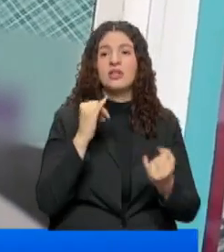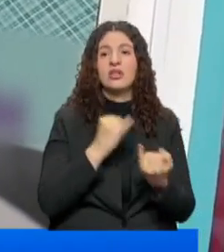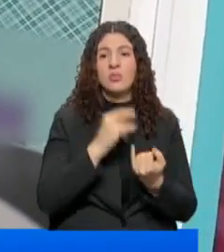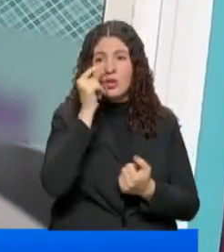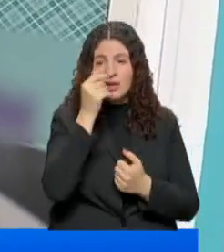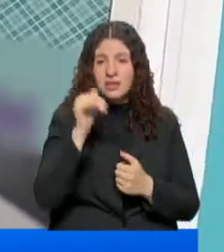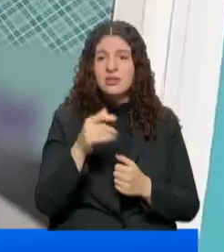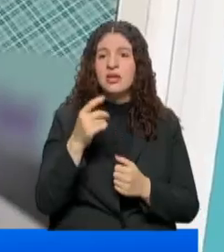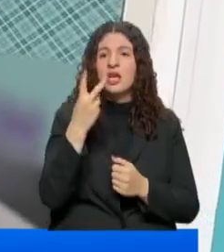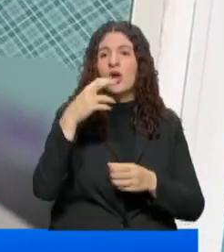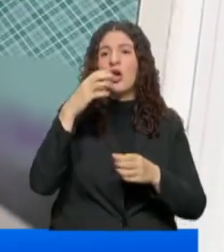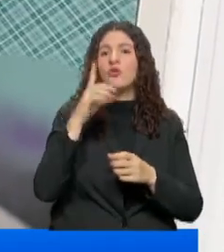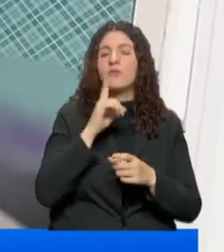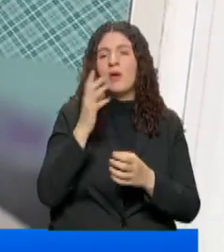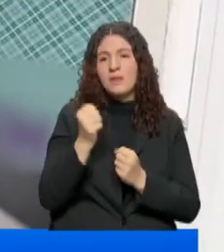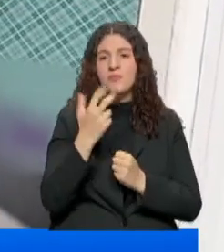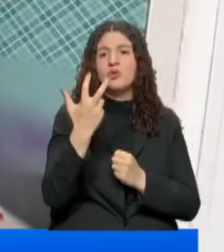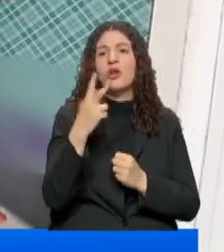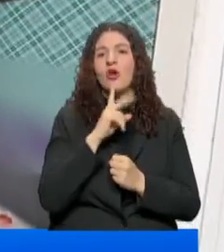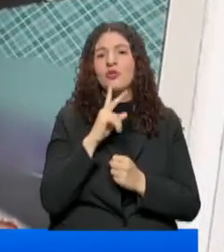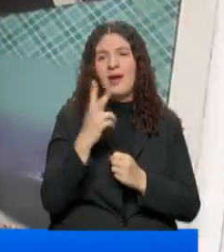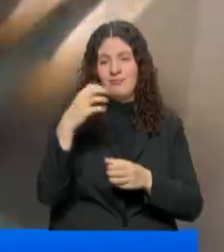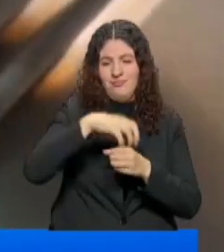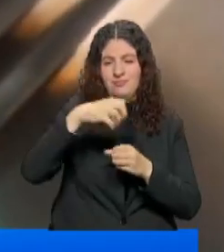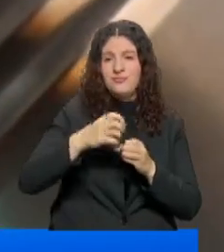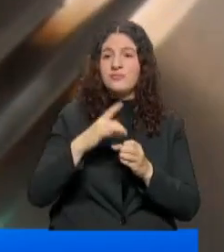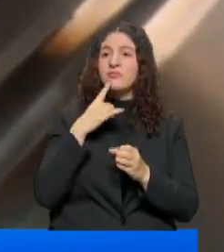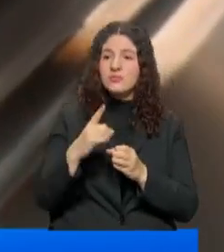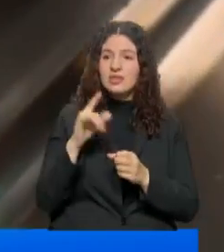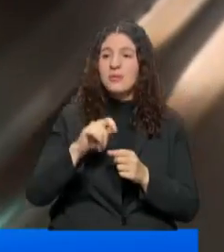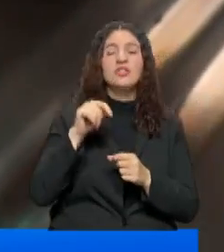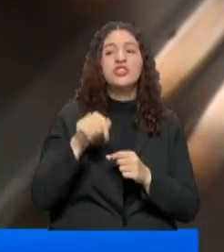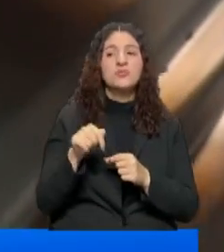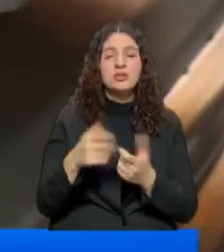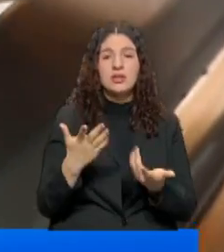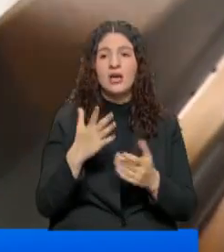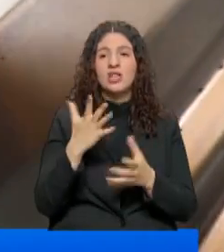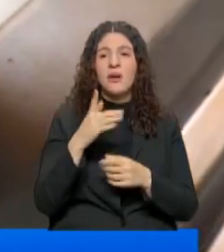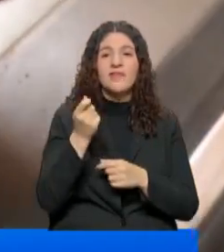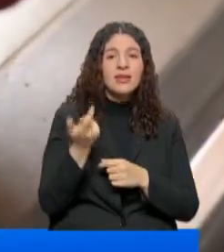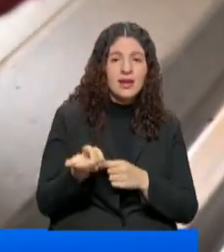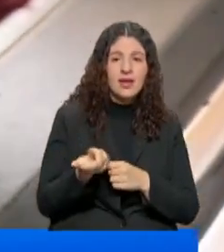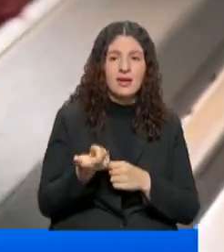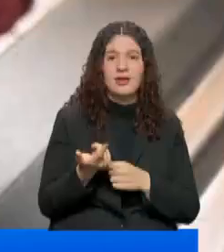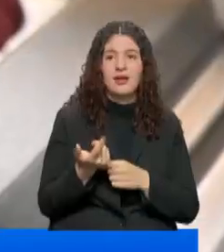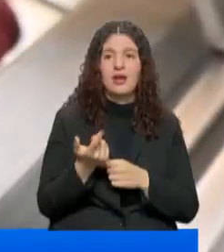kolay gelsin merhaba. 2 top dondurma alabilir miyim? 3 top dondurma alabilir miyim diye sorarken şimdi acaba fiyatı nedir?